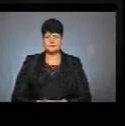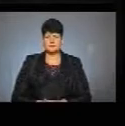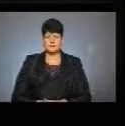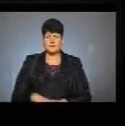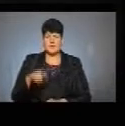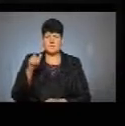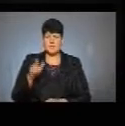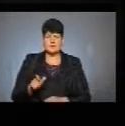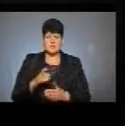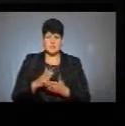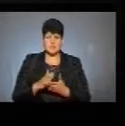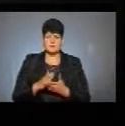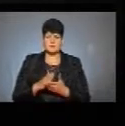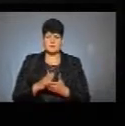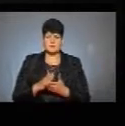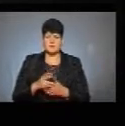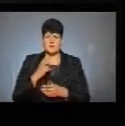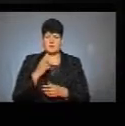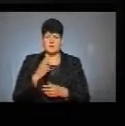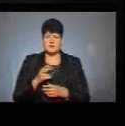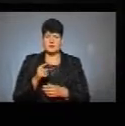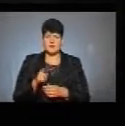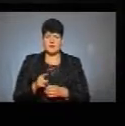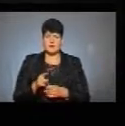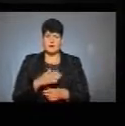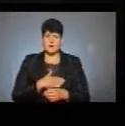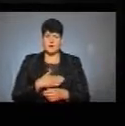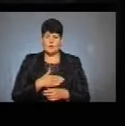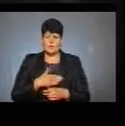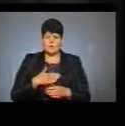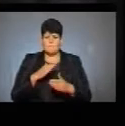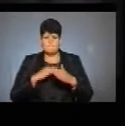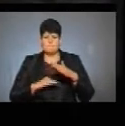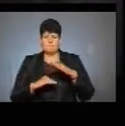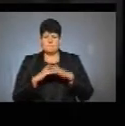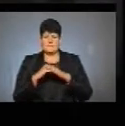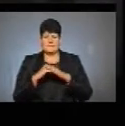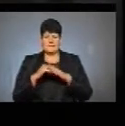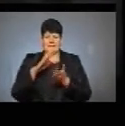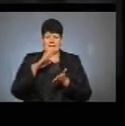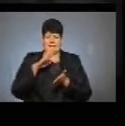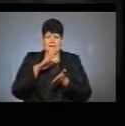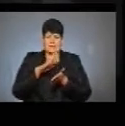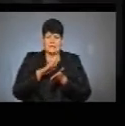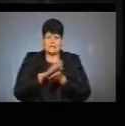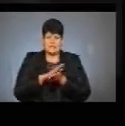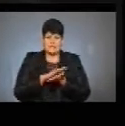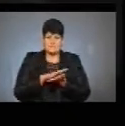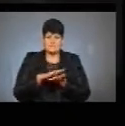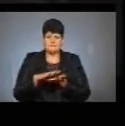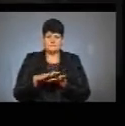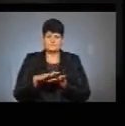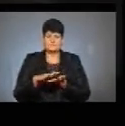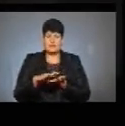Пацієнт знаходиться там. Ви бачите, його молочна залоза знаходиться під пластинкою, під тиском. Тканина рівномірно розповсюджена.